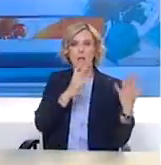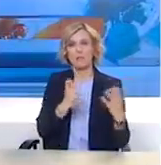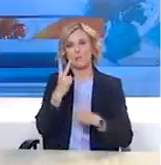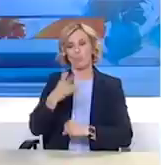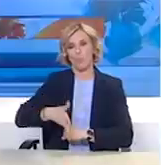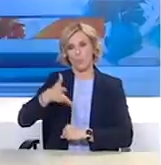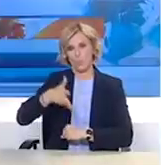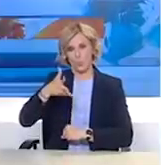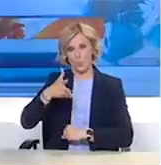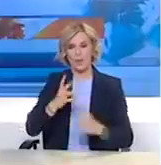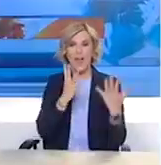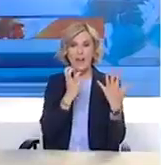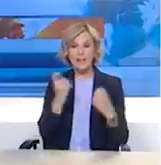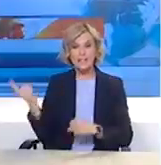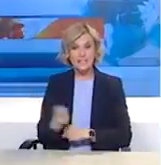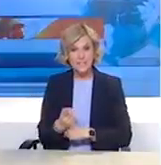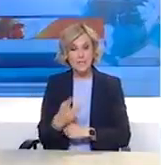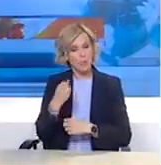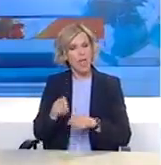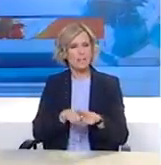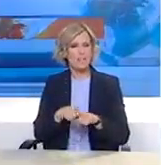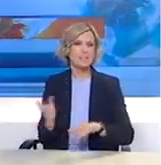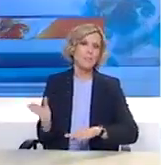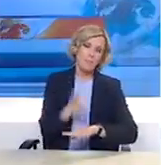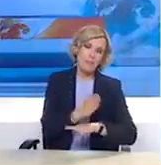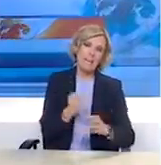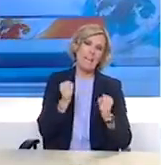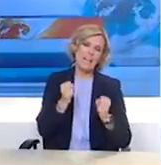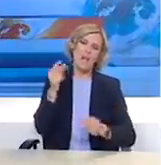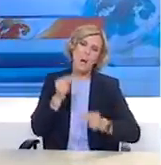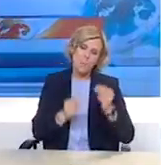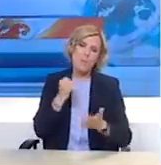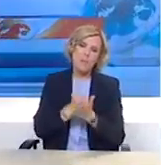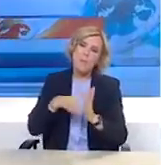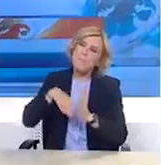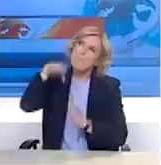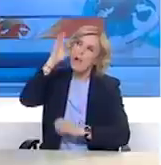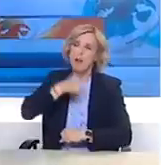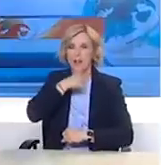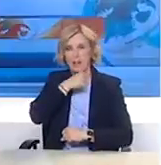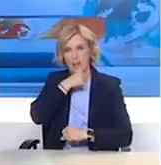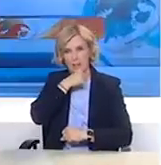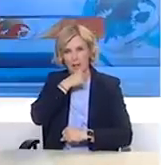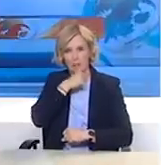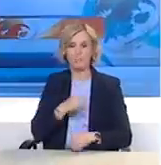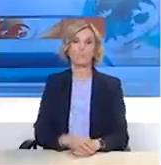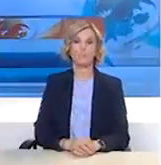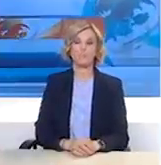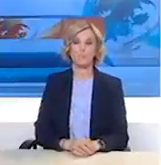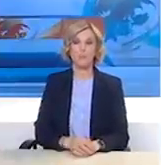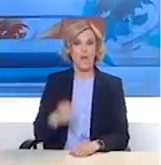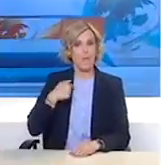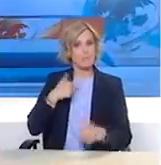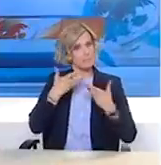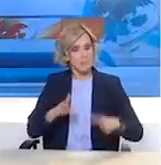72 έτη και το 90% είχε κάποιο υποκείμενο νόσημα ή και ηλικία 70 ετών και άνω. Έχουν συνολικά